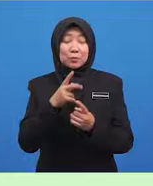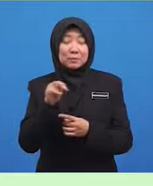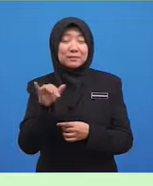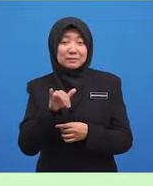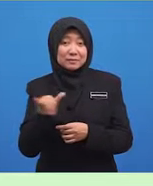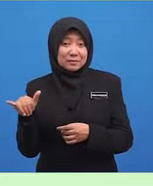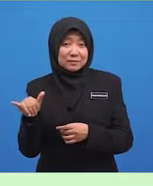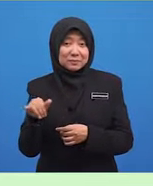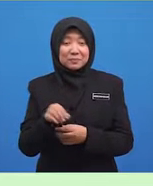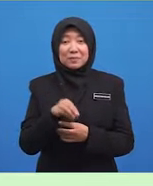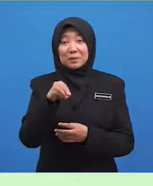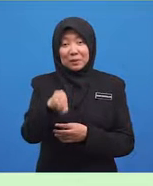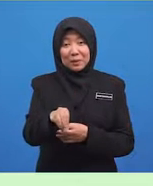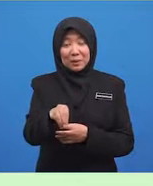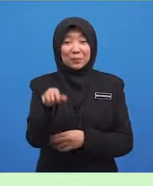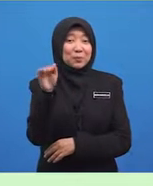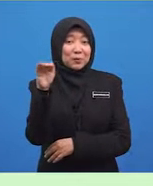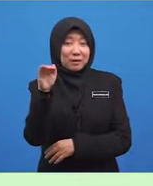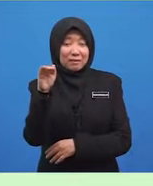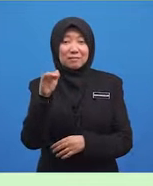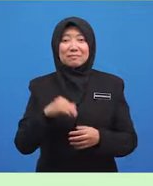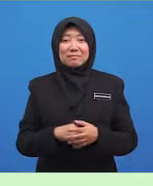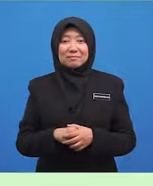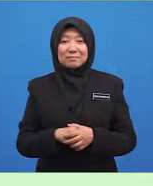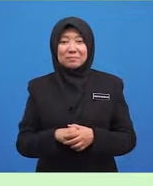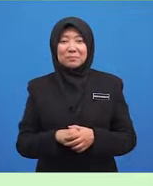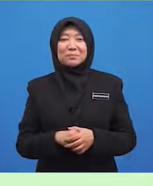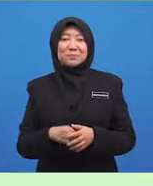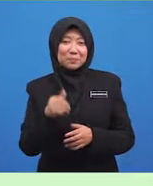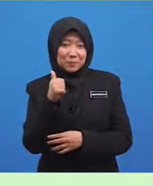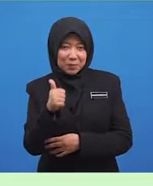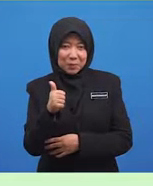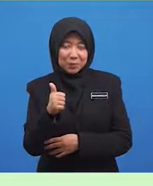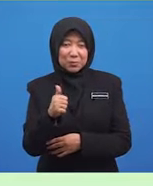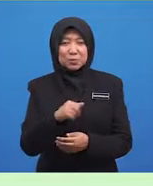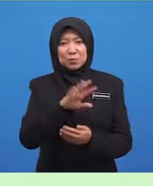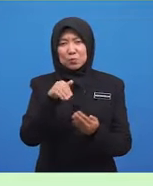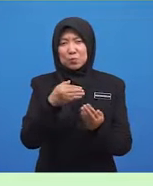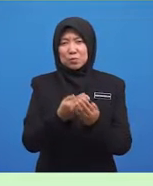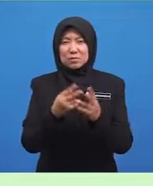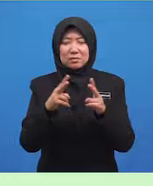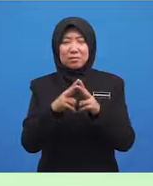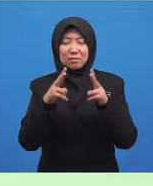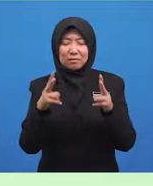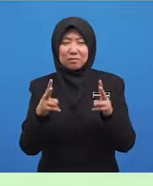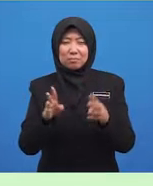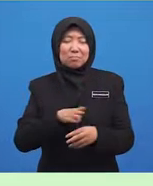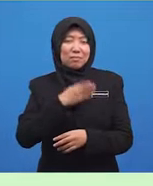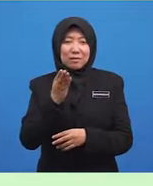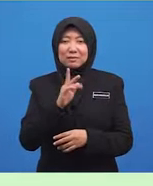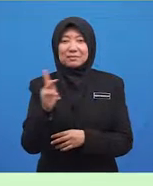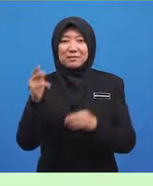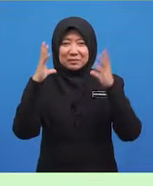Jawapannya ialah dam ular. Bagus. Kamu semua amat membanggakan cikgu.